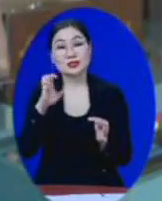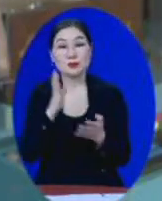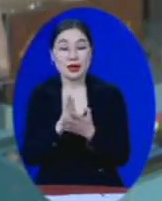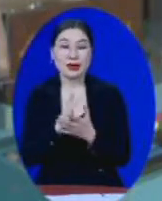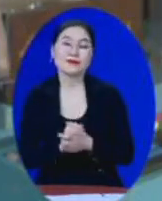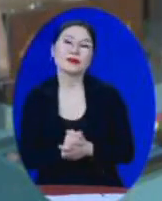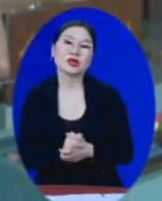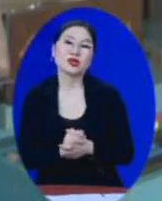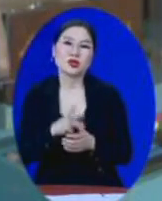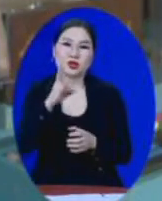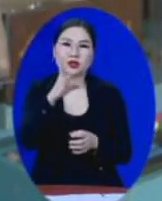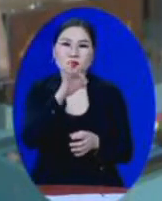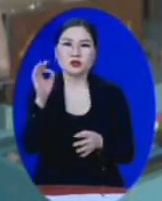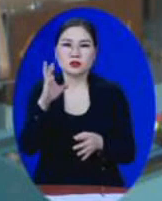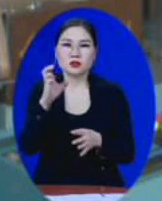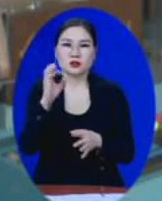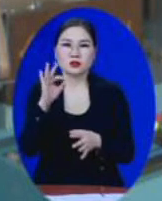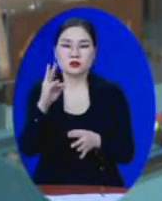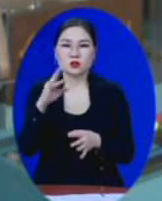утсаа бол